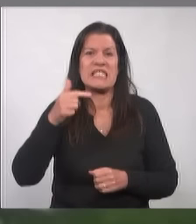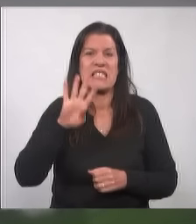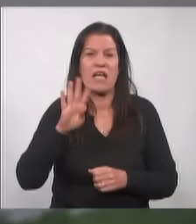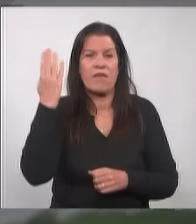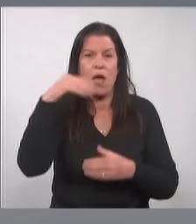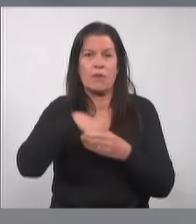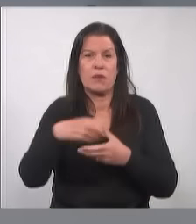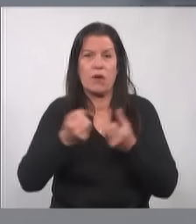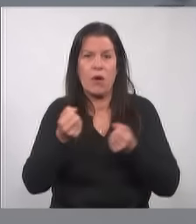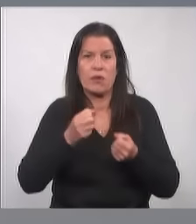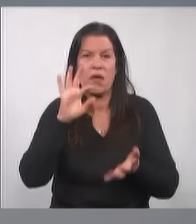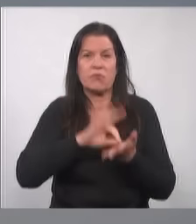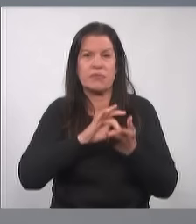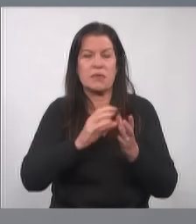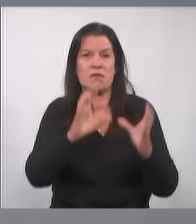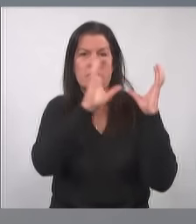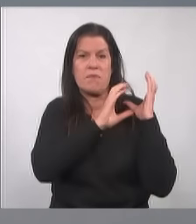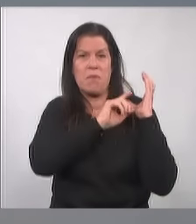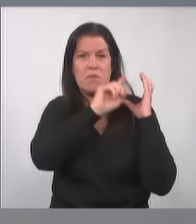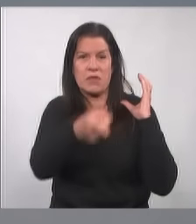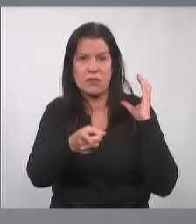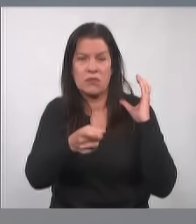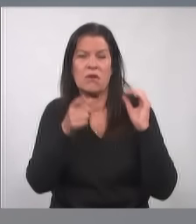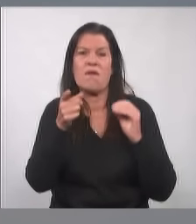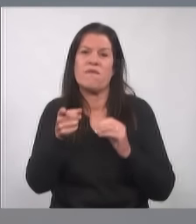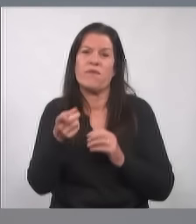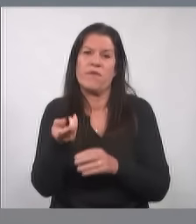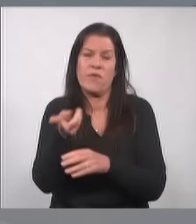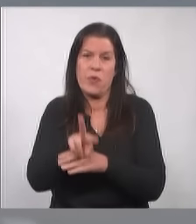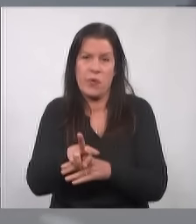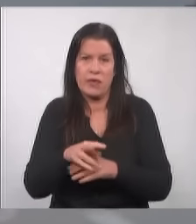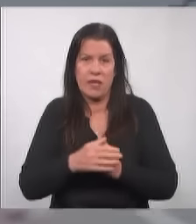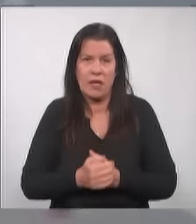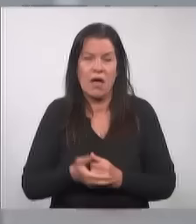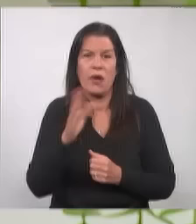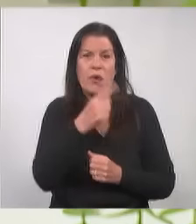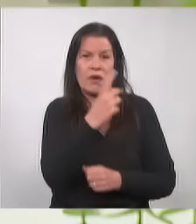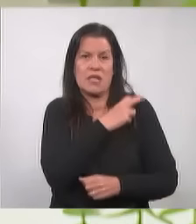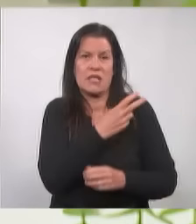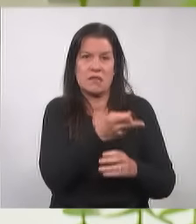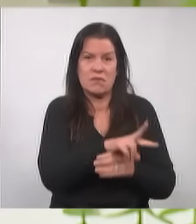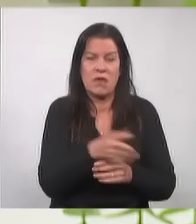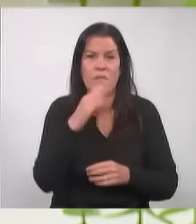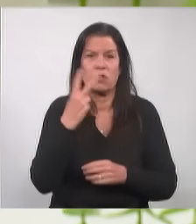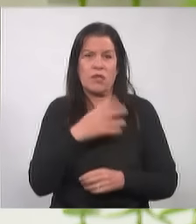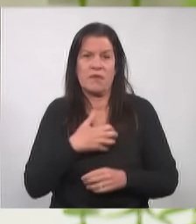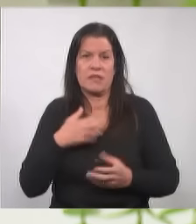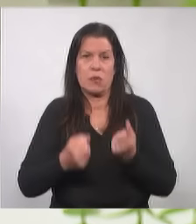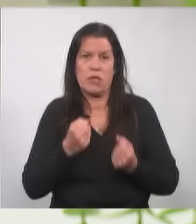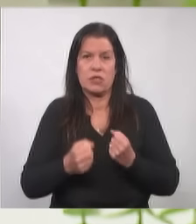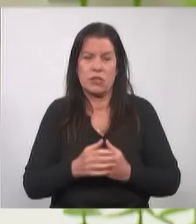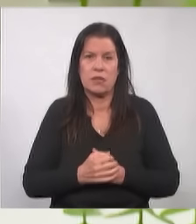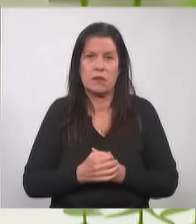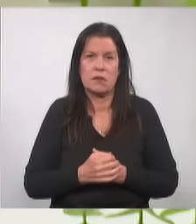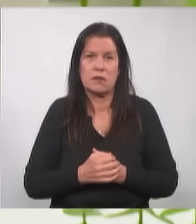לנהד, ושני הקצינים נחלץ לאחור, נקרא גם לפני אותם. באותם רגעים לא עובר לי